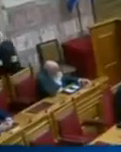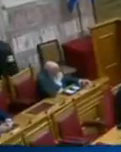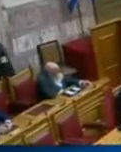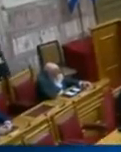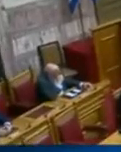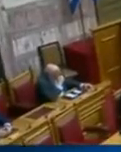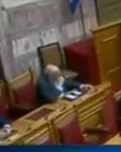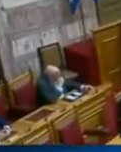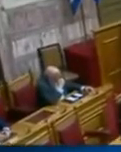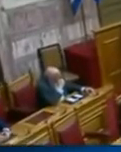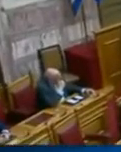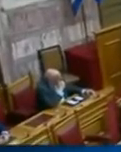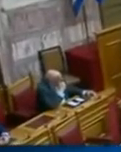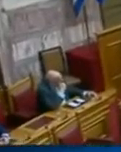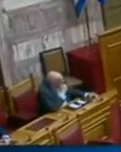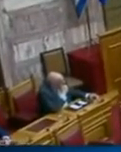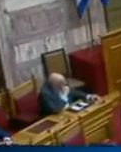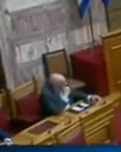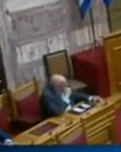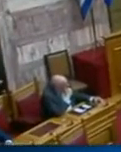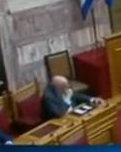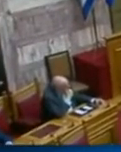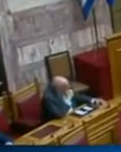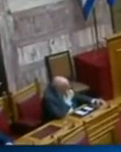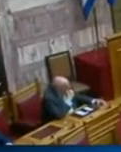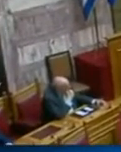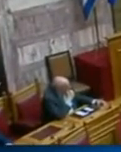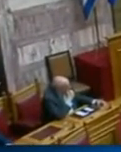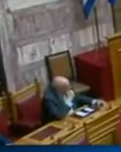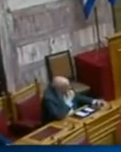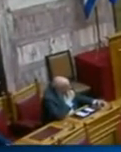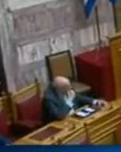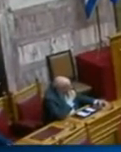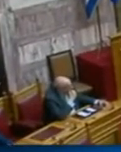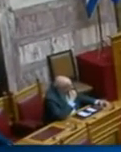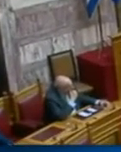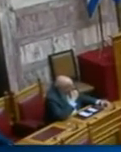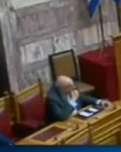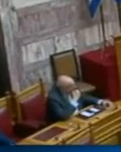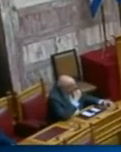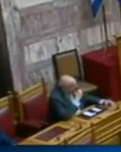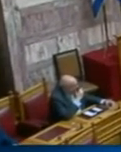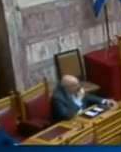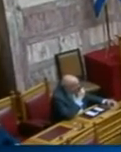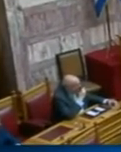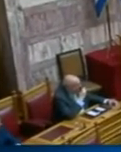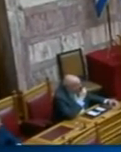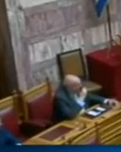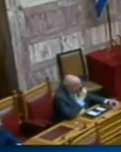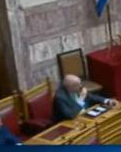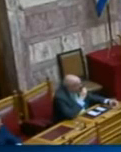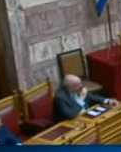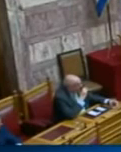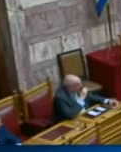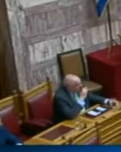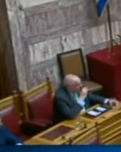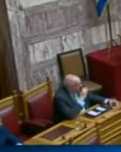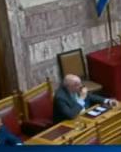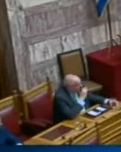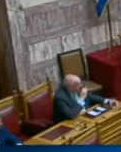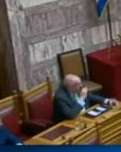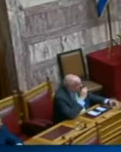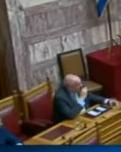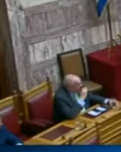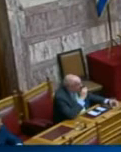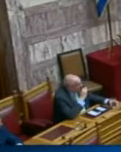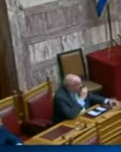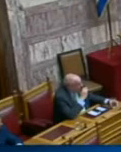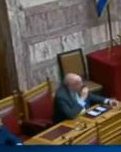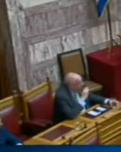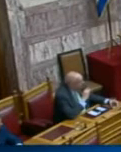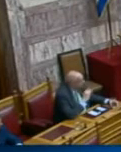Είχατε μιλήσει στην προηγούμενη επερώτηση, 6,5 λεπτά, σας βάζω 6. Καλά, δεν πρόκειται να είναι.